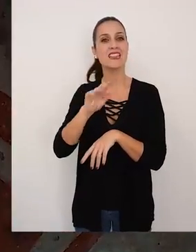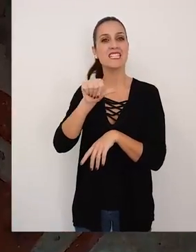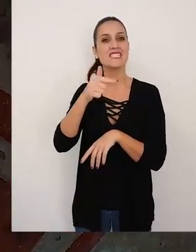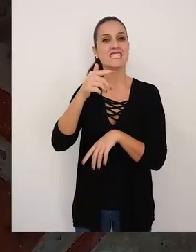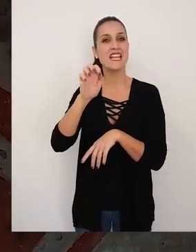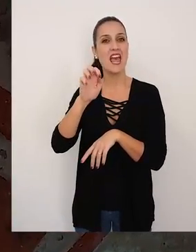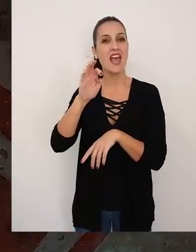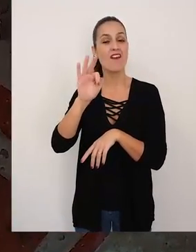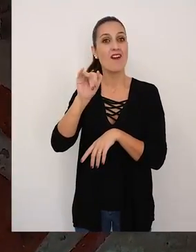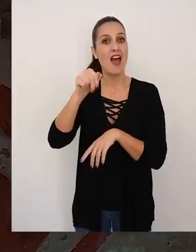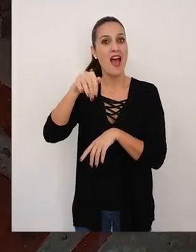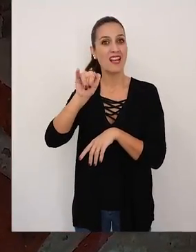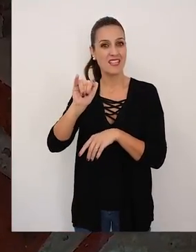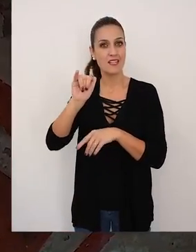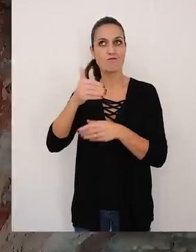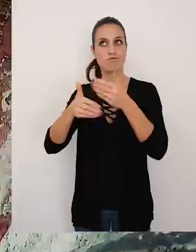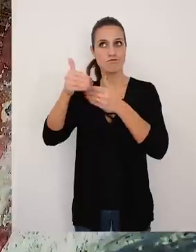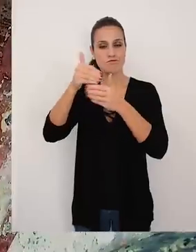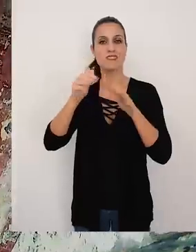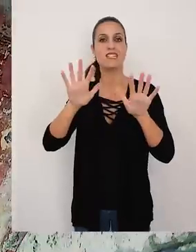al X secolo.